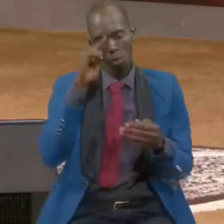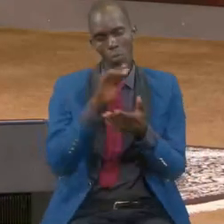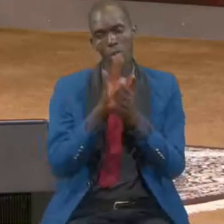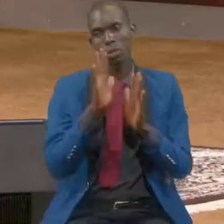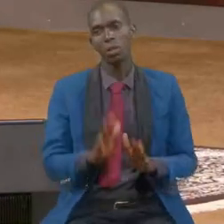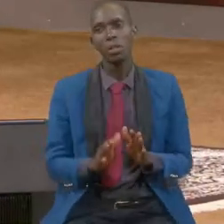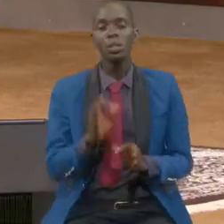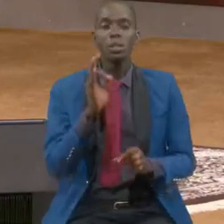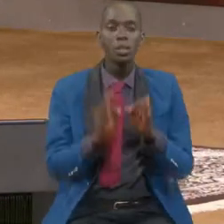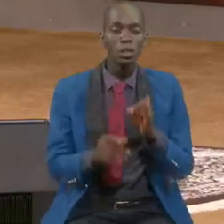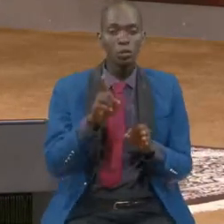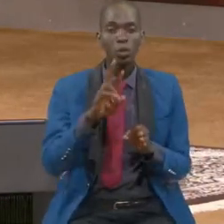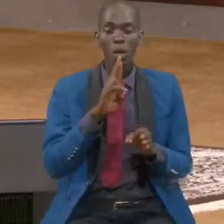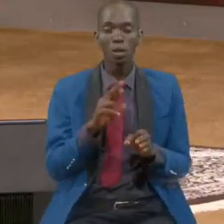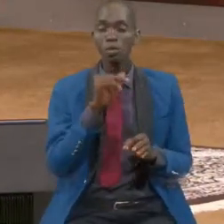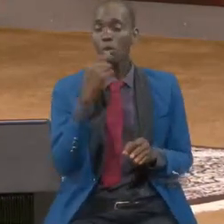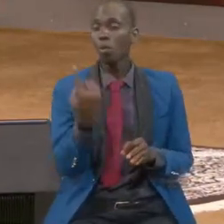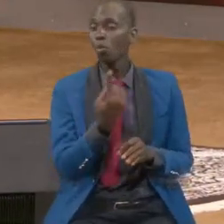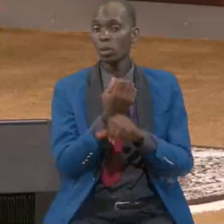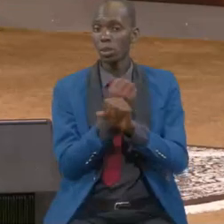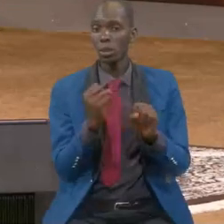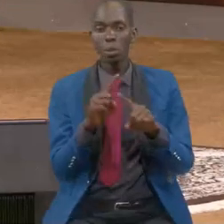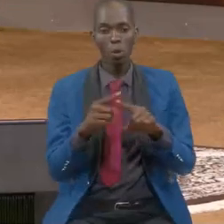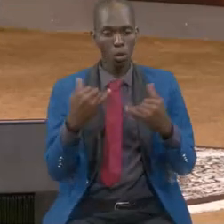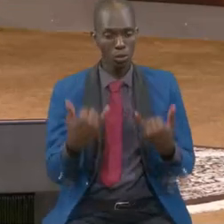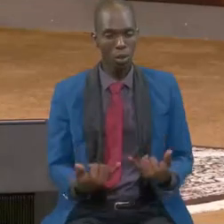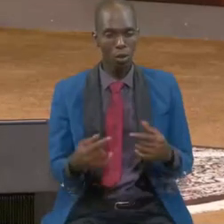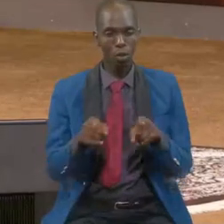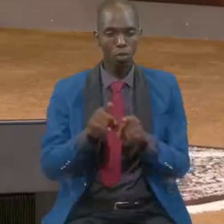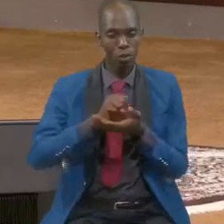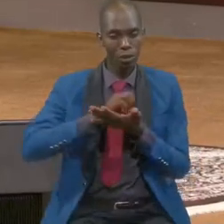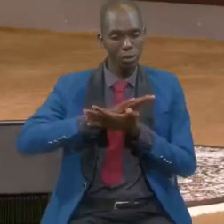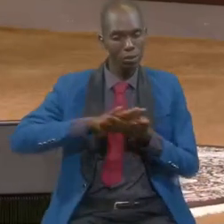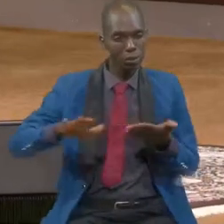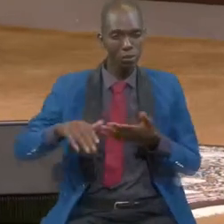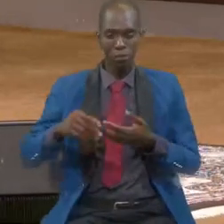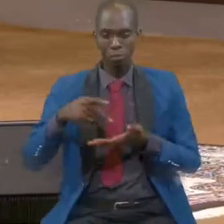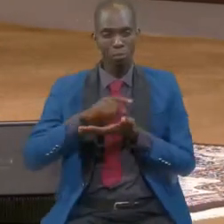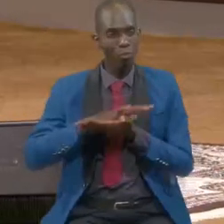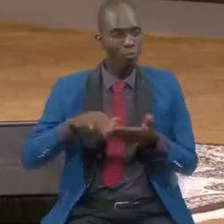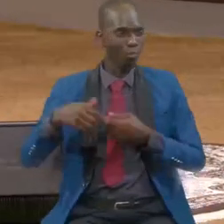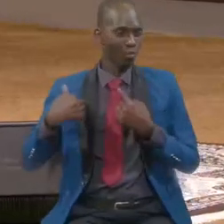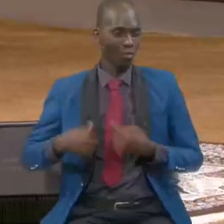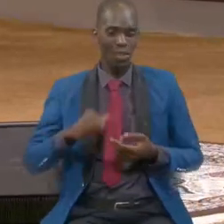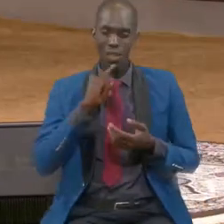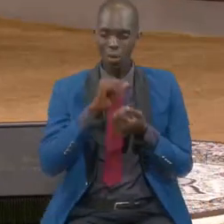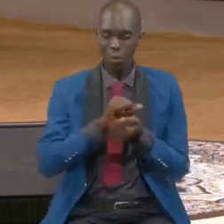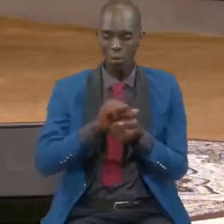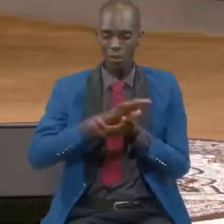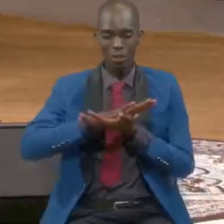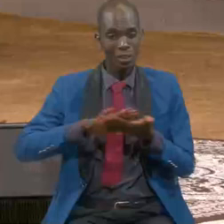Peut-être vous êtes allé au-delà du salut, vous êtes sanctifié, vous êtes purifié, votre cœur est lavé, votre vie